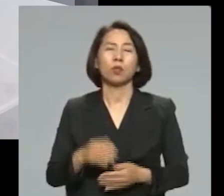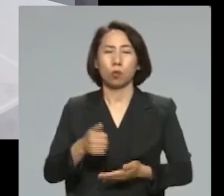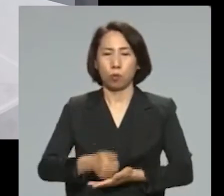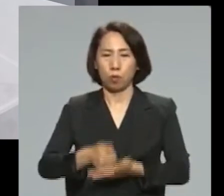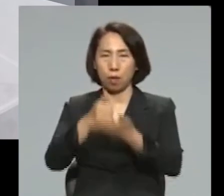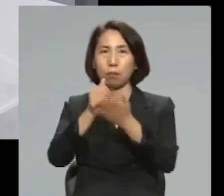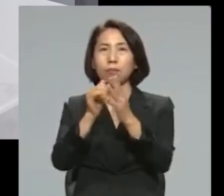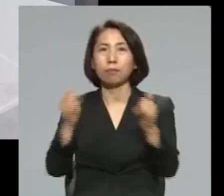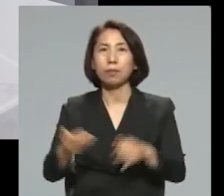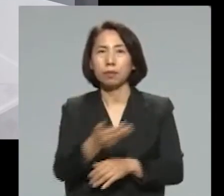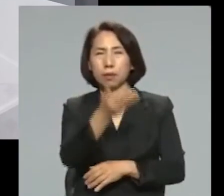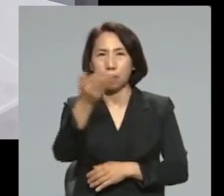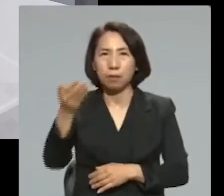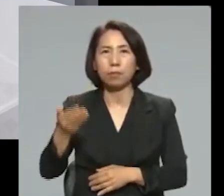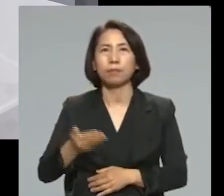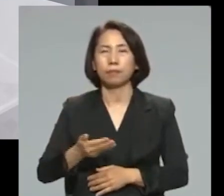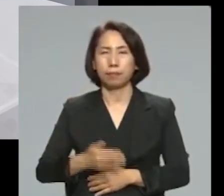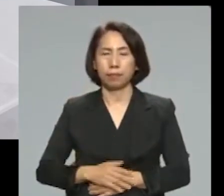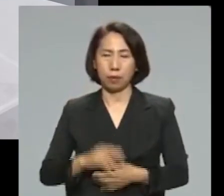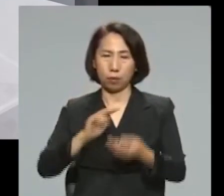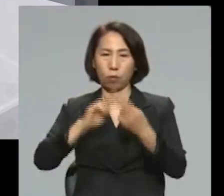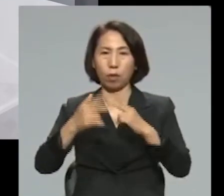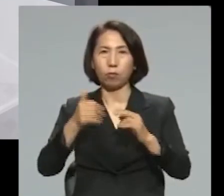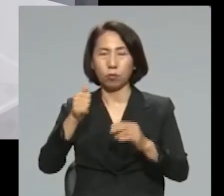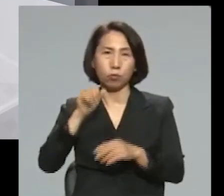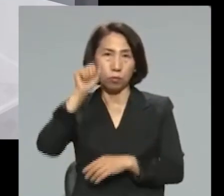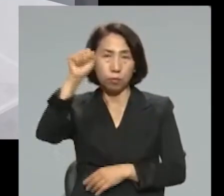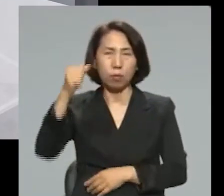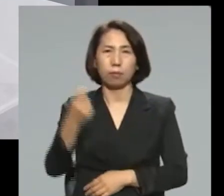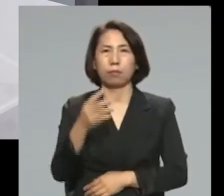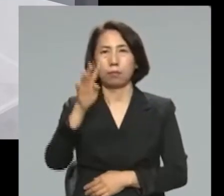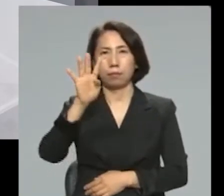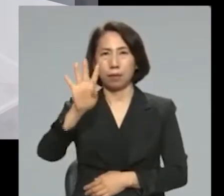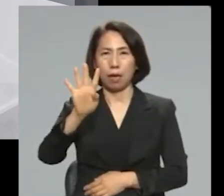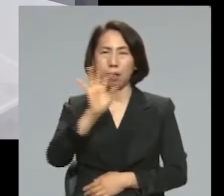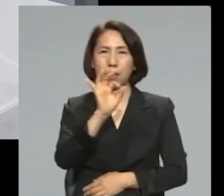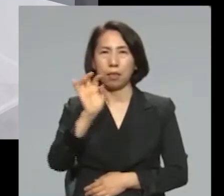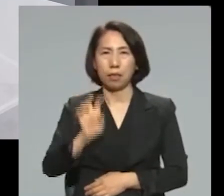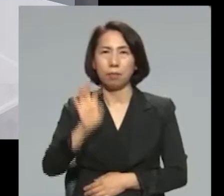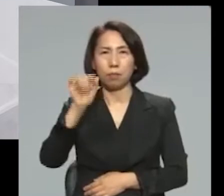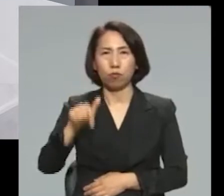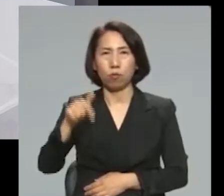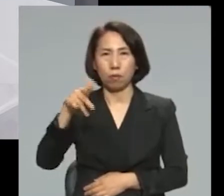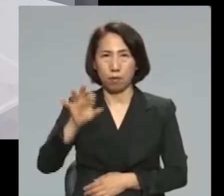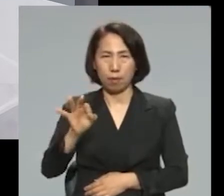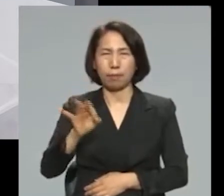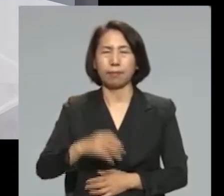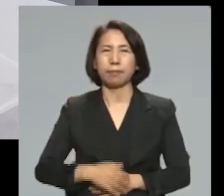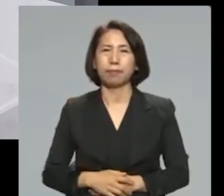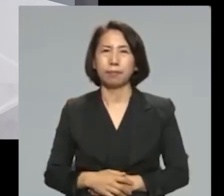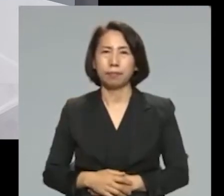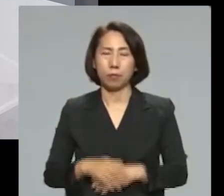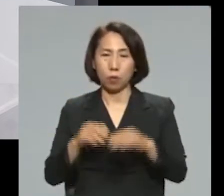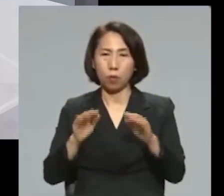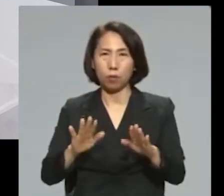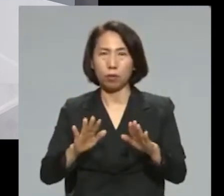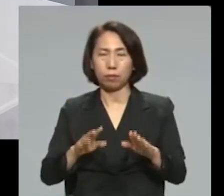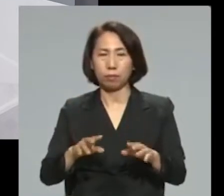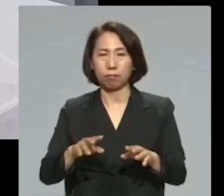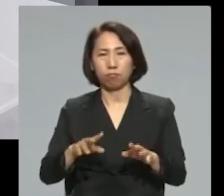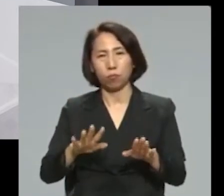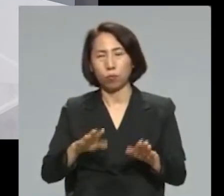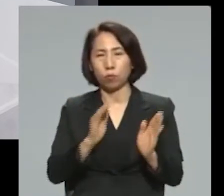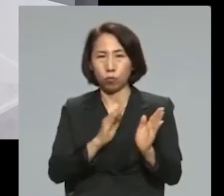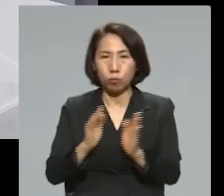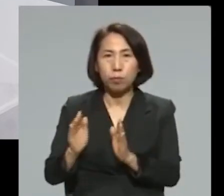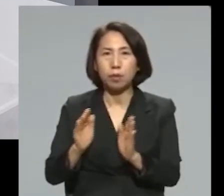존경하는 국민 여러분, 고령군수 후보 기호 4번 임욱강입니다. 먼저 오늘 이 자리를